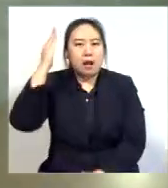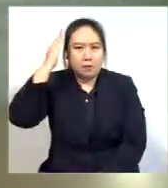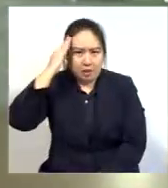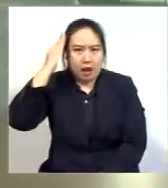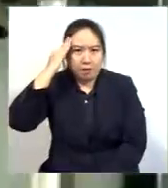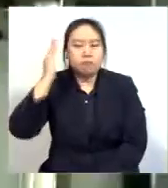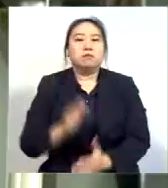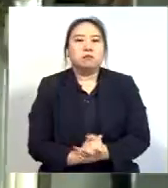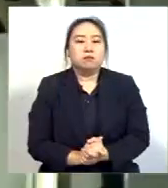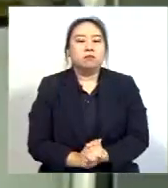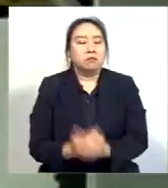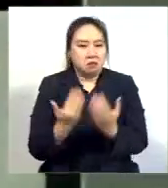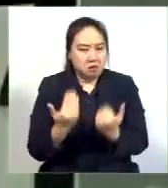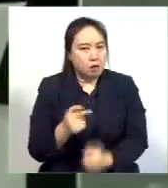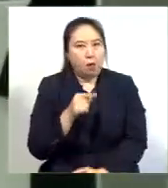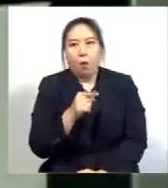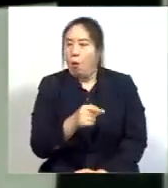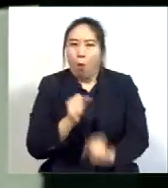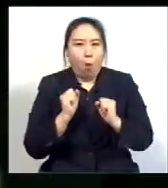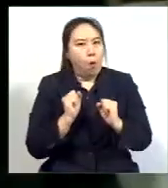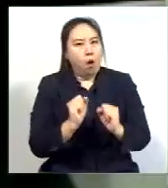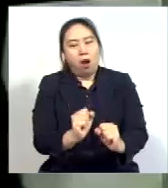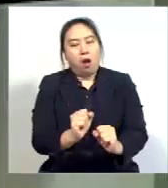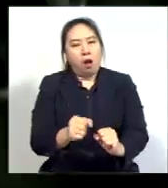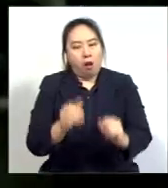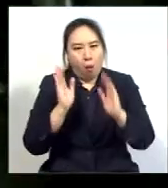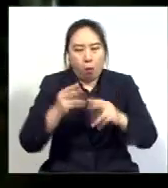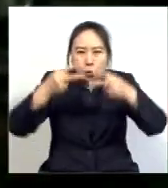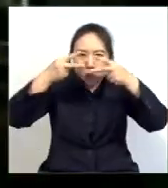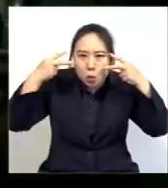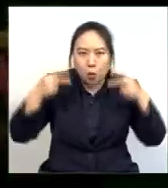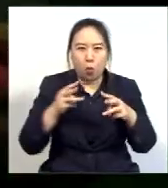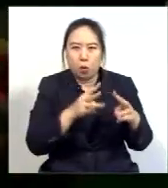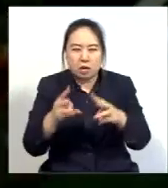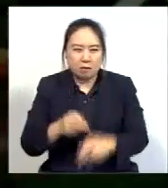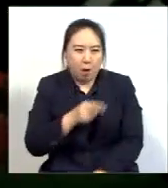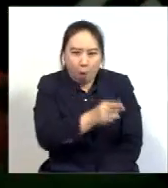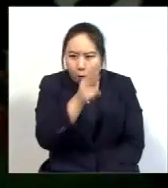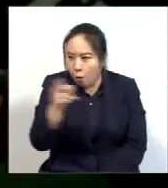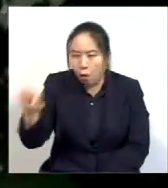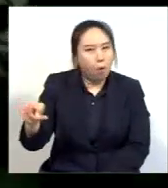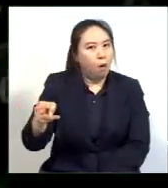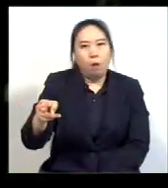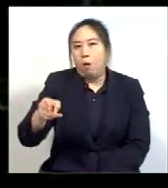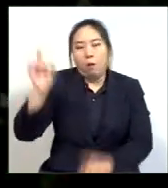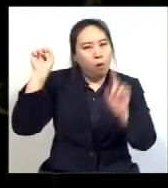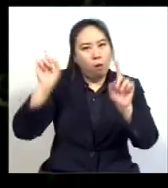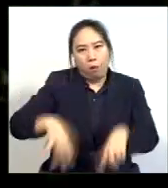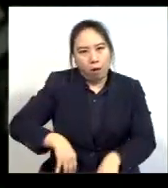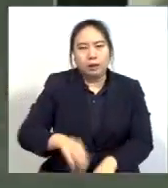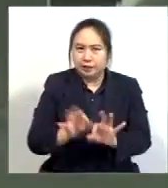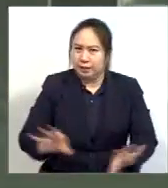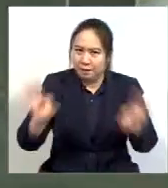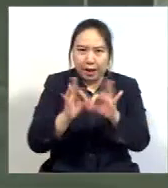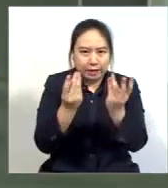บเรื่องแล้วถือว่าเป็นเรื่องที่อุกอาจมากนะคะแล้วก็คนร้ายใช้วิธีการก่อเหตุที่โหดเหี้ยมมากเพราะฉะนั้นก็กำชับ